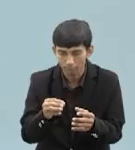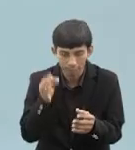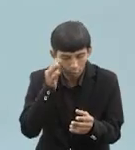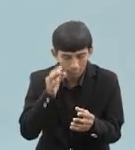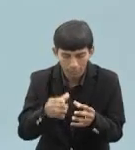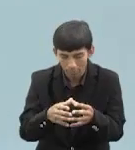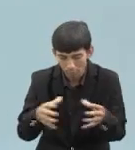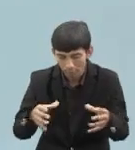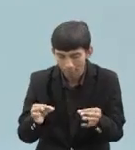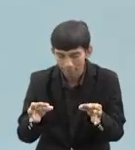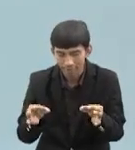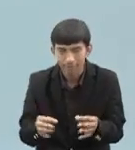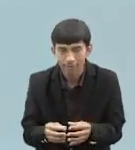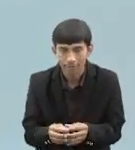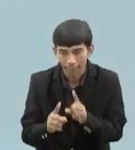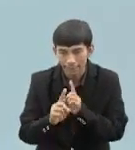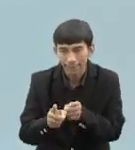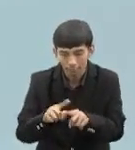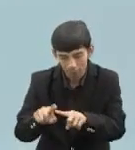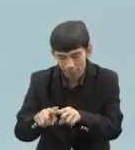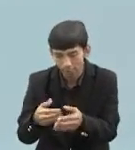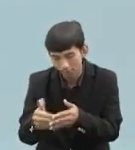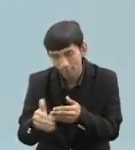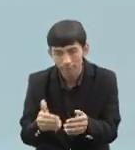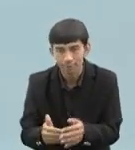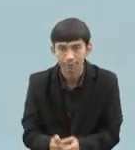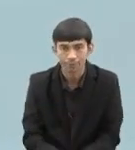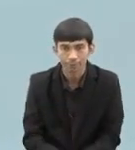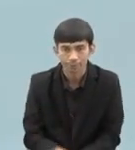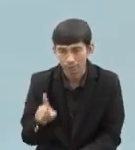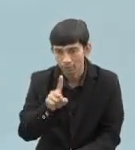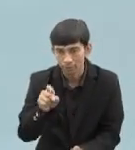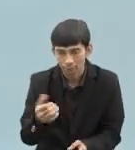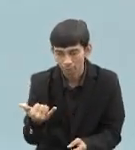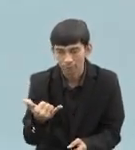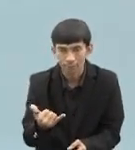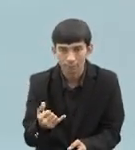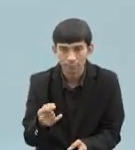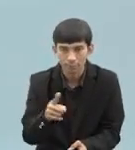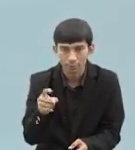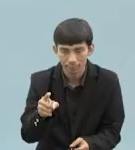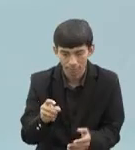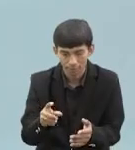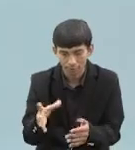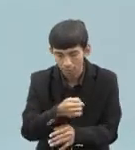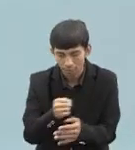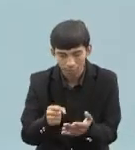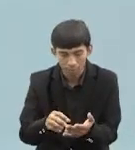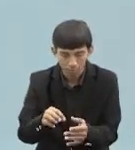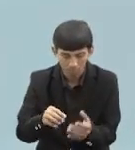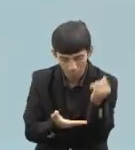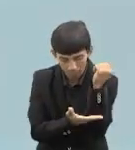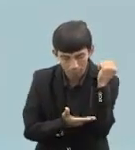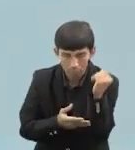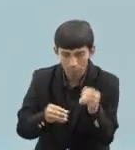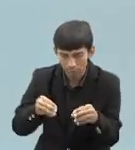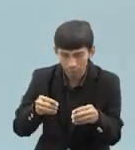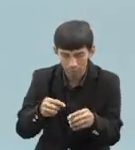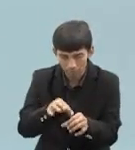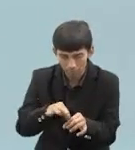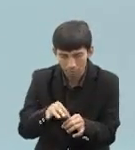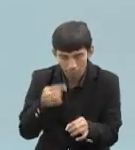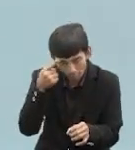Chà. Chẳng còn ạ chá lao xanh bên đi khu tiệt. Xùm nụ tiệp ràm mùi. Ta kê do cà sư nâng cà khuê từ lụ ải nà.